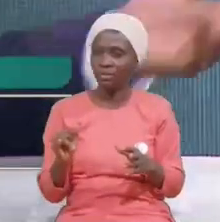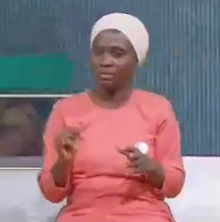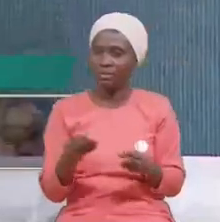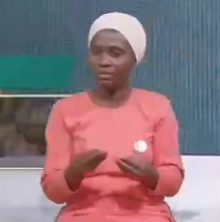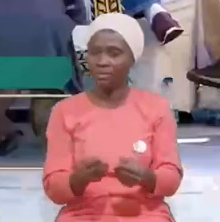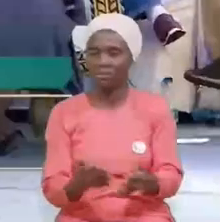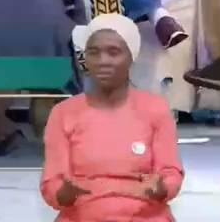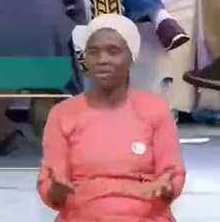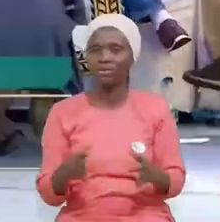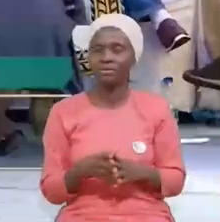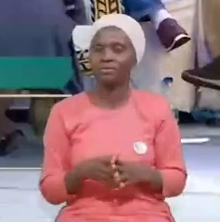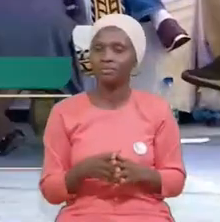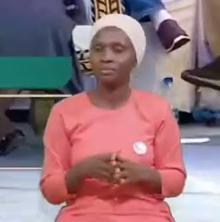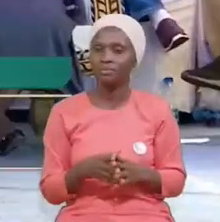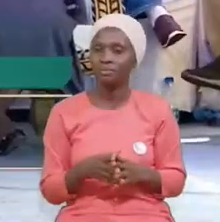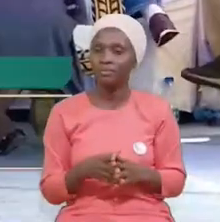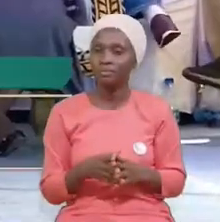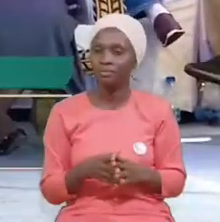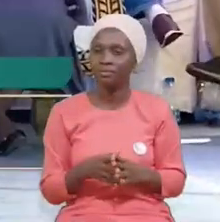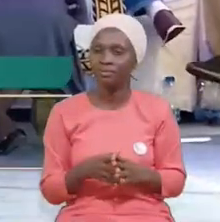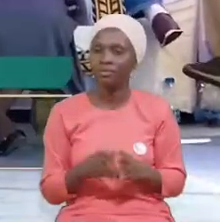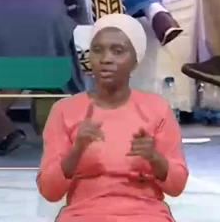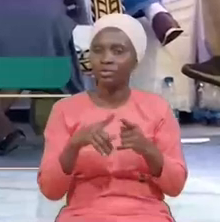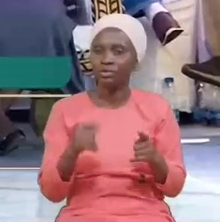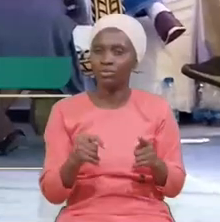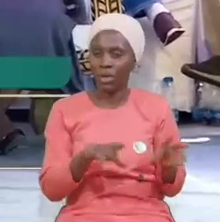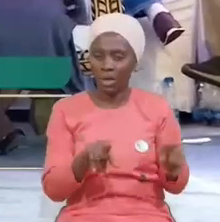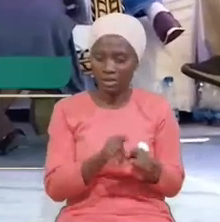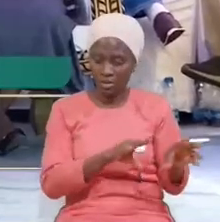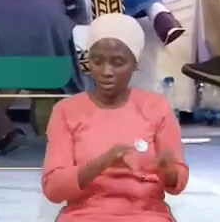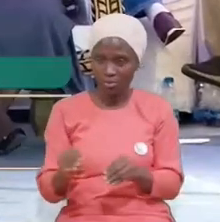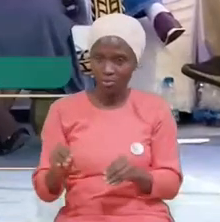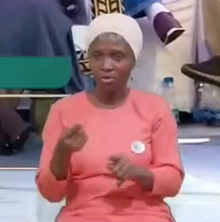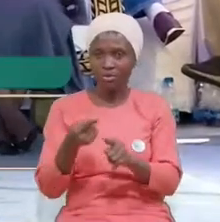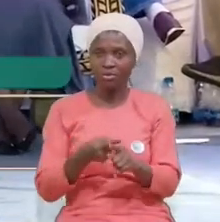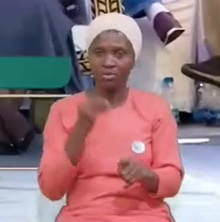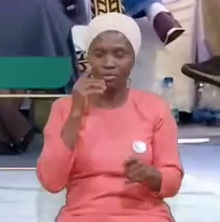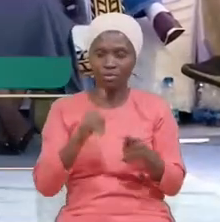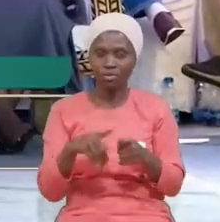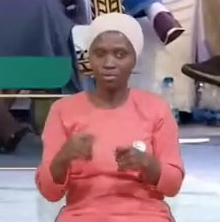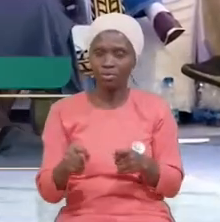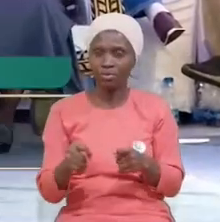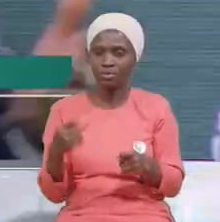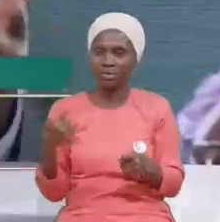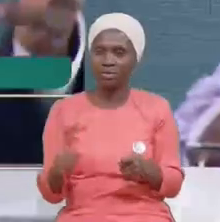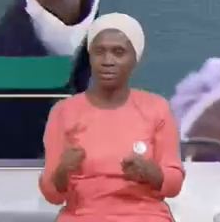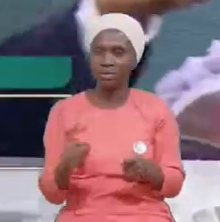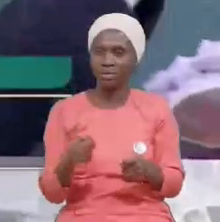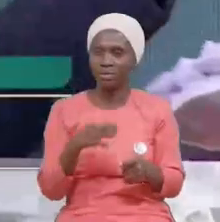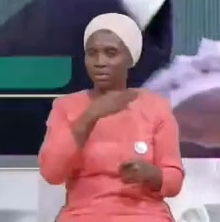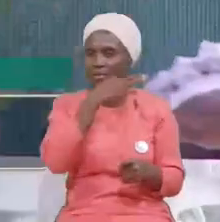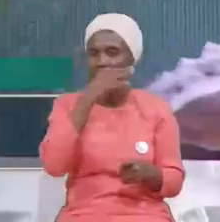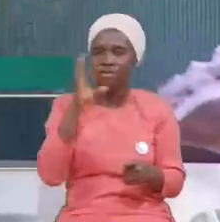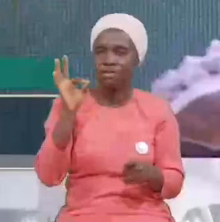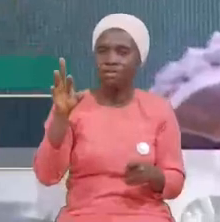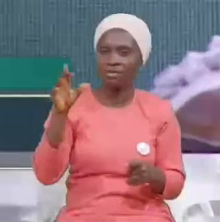rempli d'épines quand vous marchez sur le chemin du champ. Là, vous allez produire quelque chose. Où les